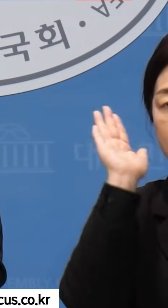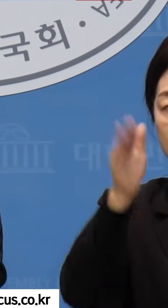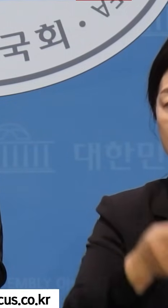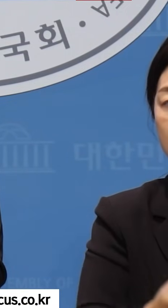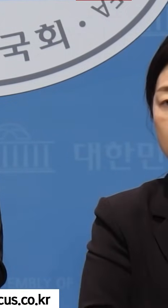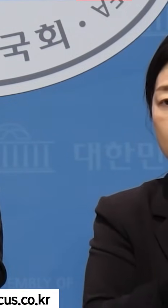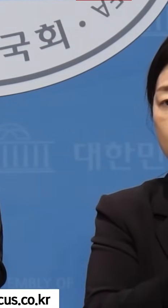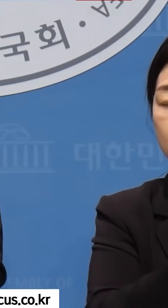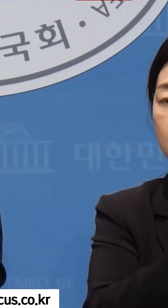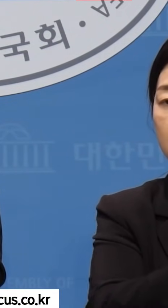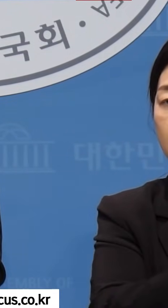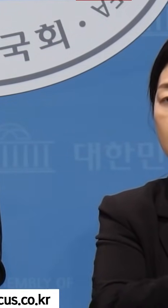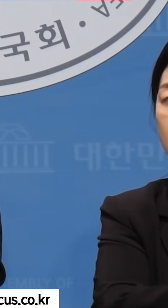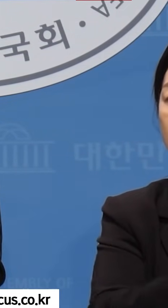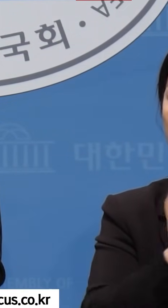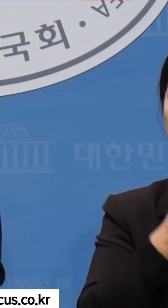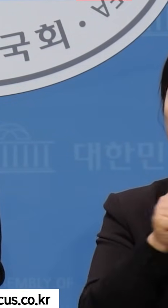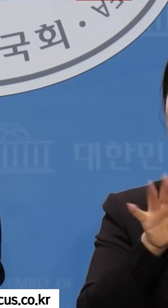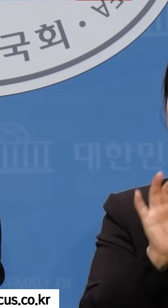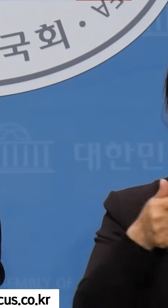미래저축은행의 김창경 회장,